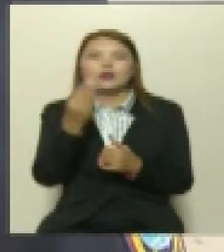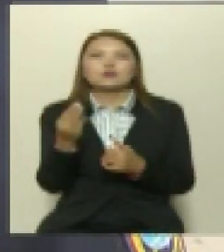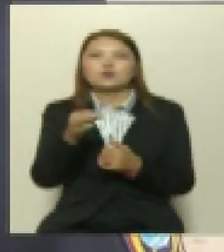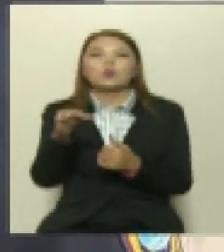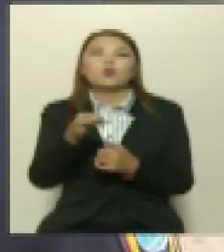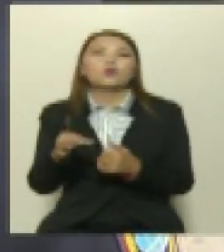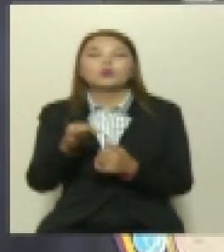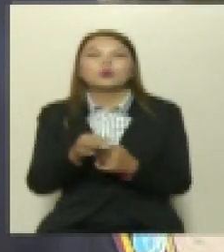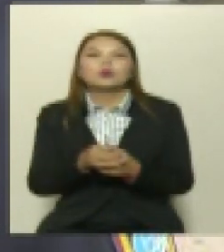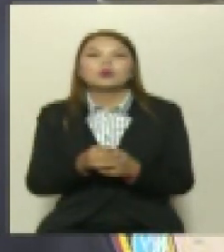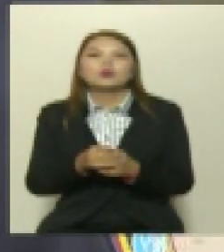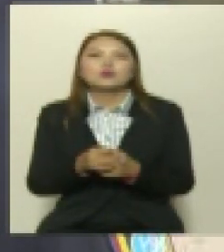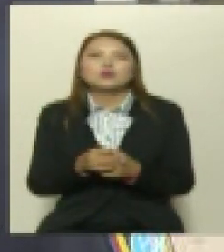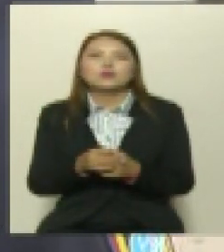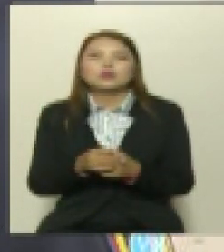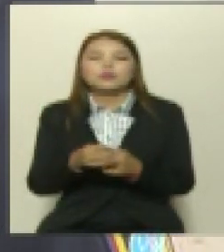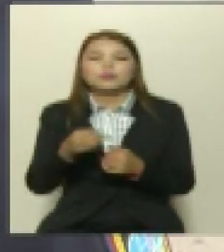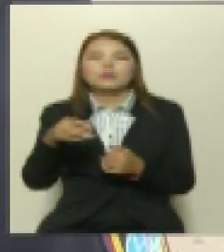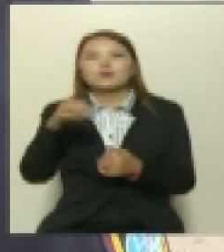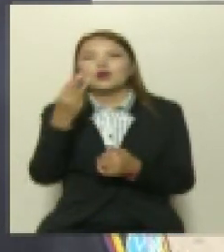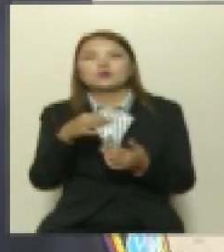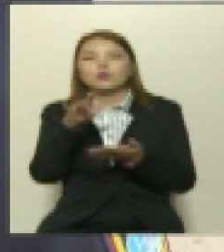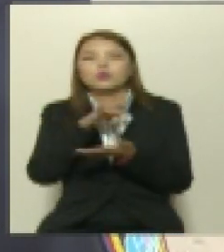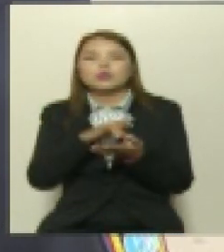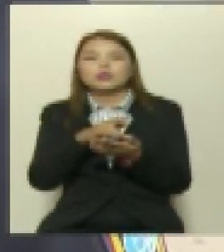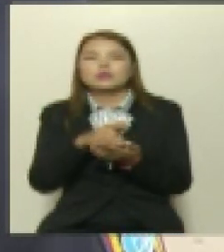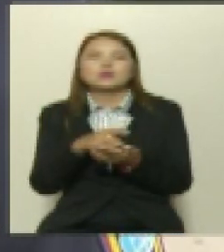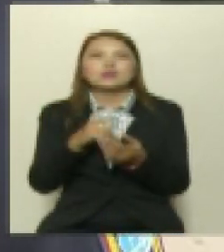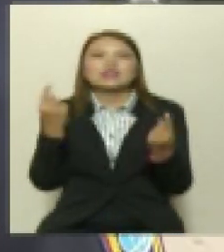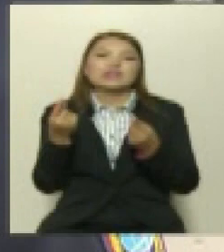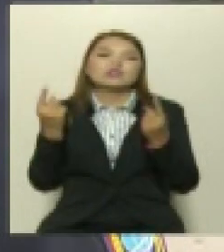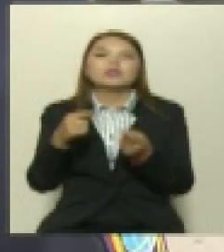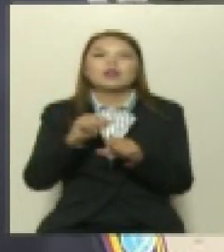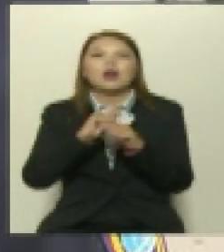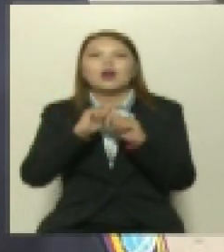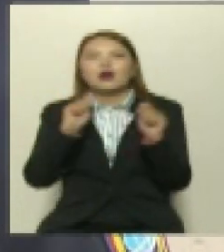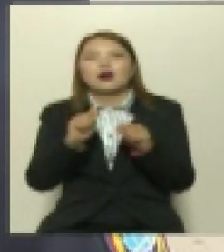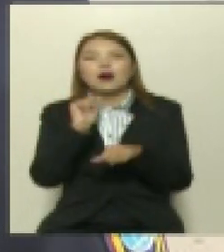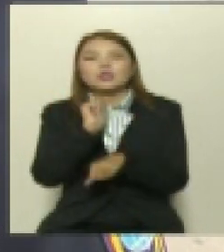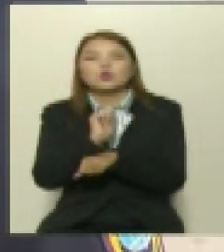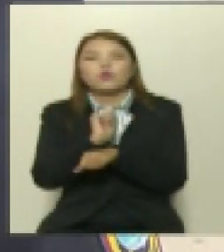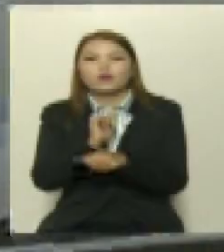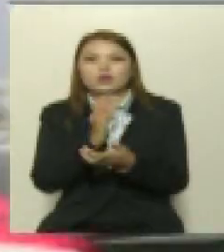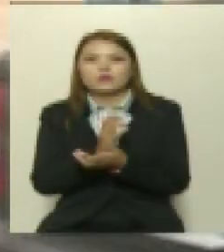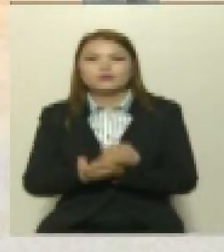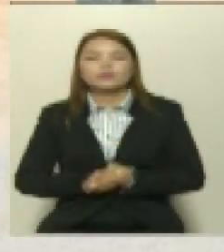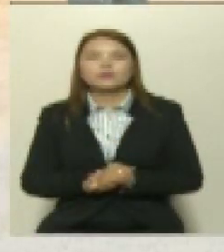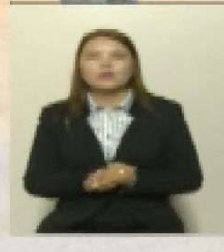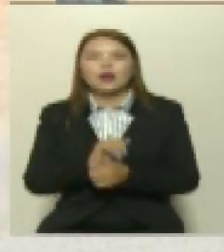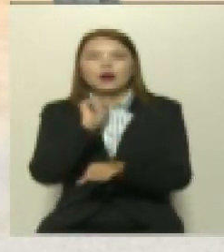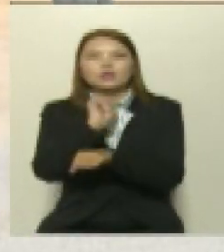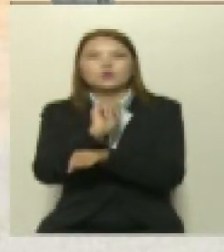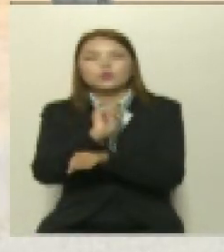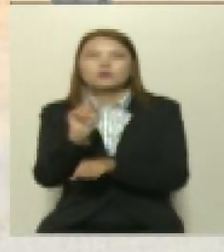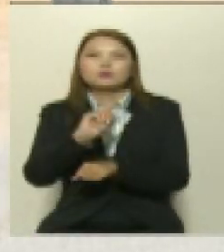облысында Ақтау қаласында осы единственный қазіргі бірінші рет салынып жатқан аялдама. Аялдаманың